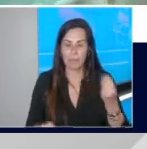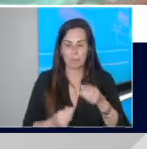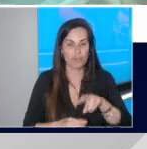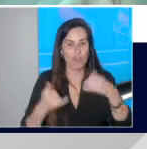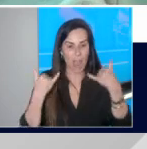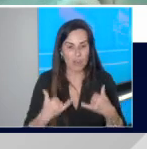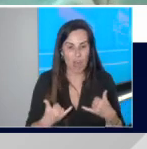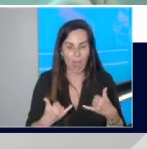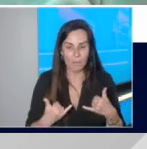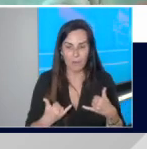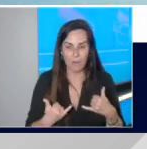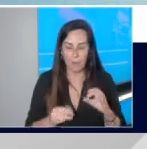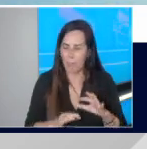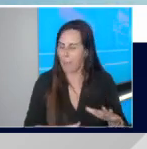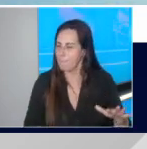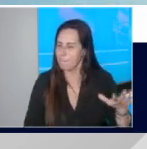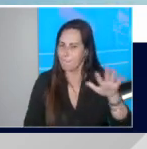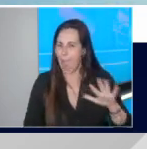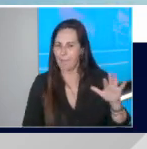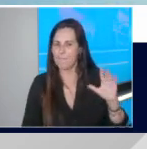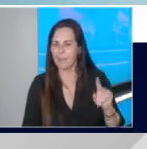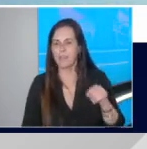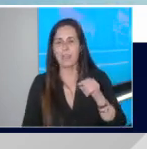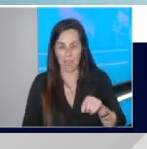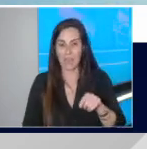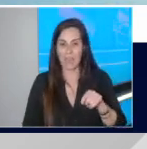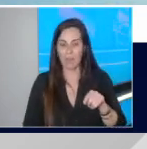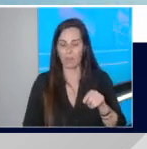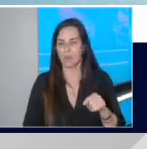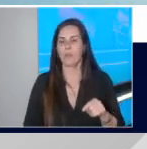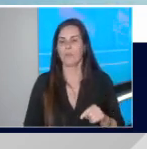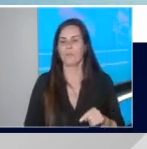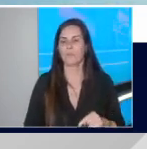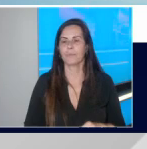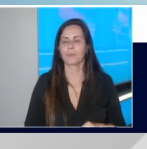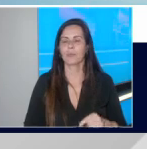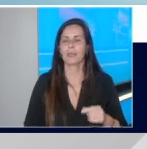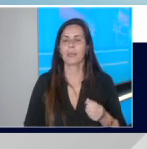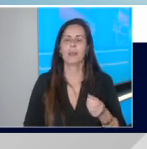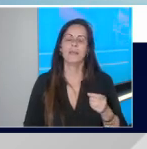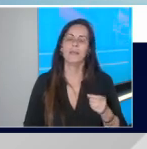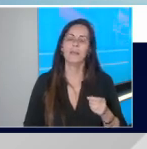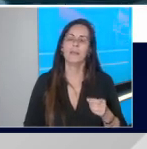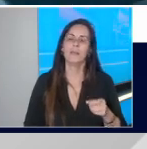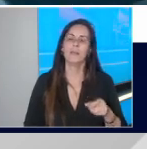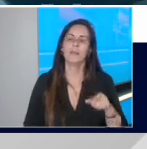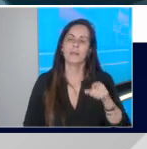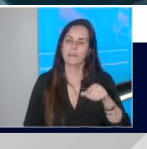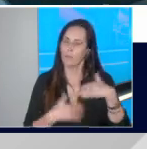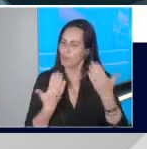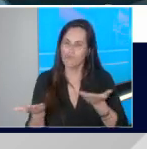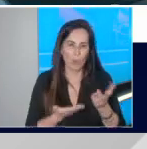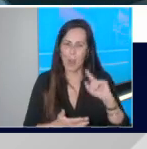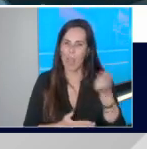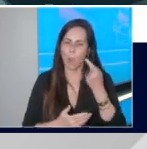הקיים שהוא פרו-מערבי, פרו-אמריקאי, הוא זה שיעלה לסינגפור, שהיא כאמור הב שנותן